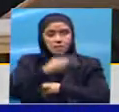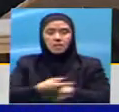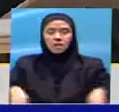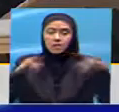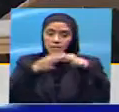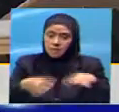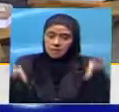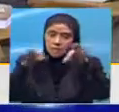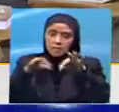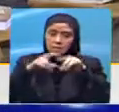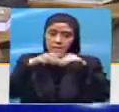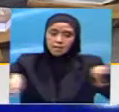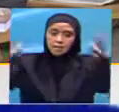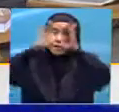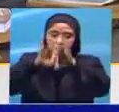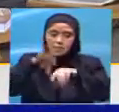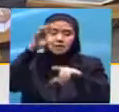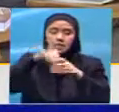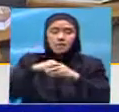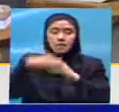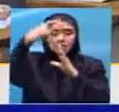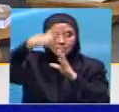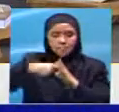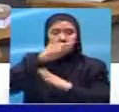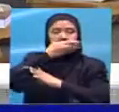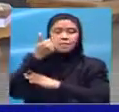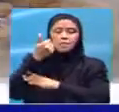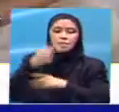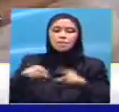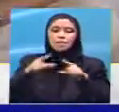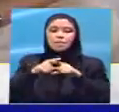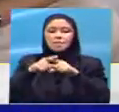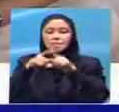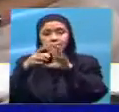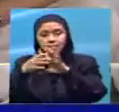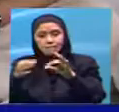iaitu peristiwa nuzul al-quran beliau mengajak umat Islam menghidupkan